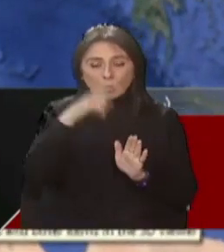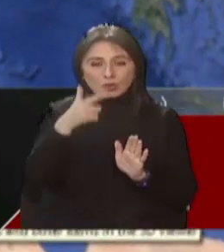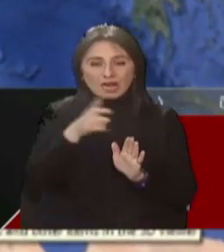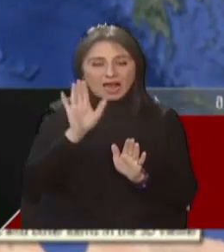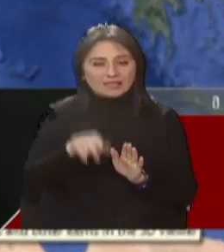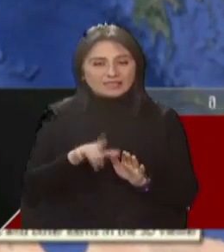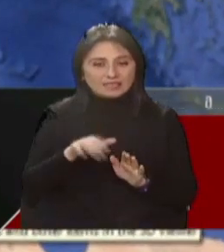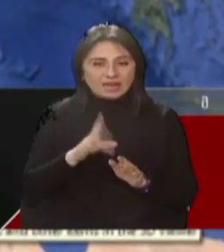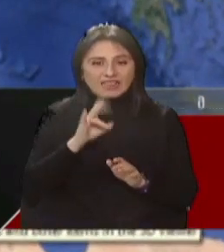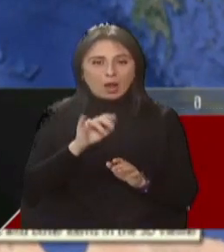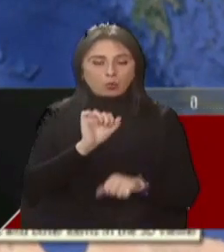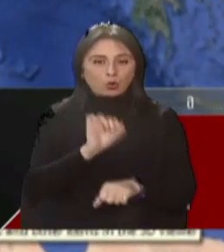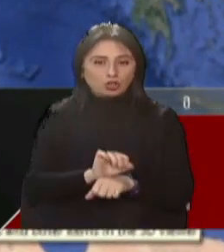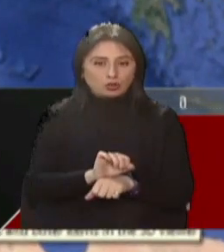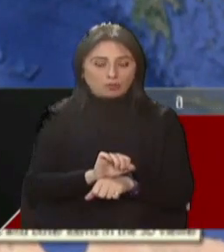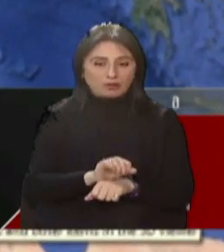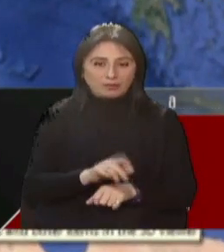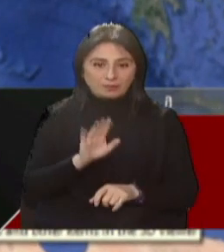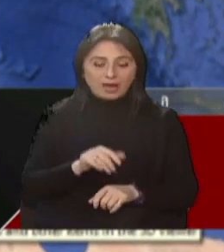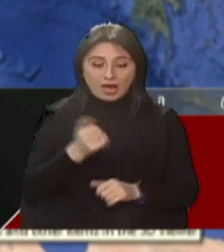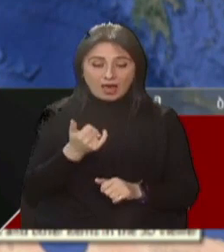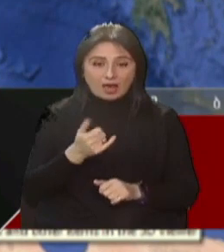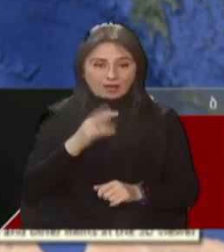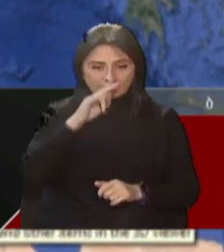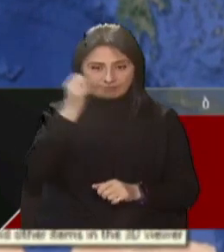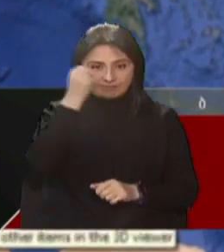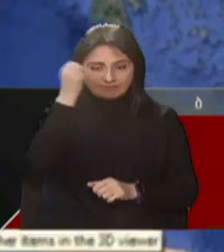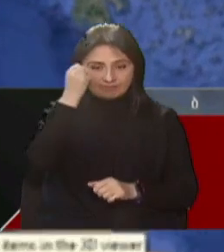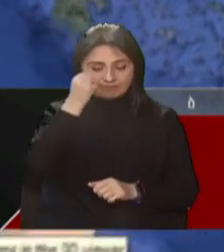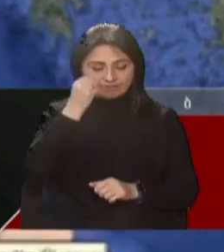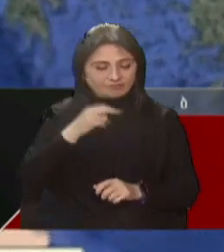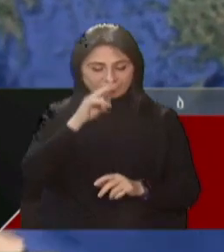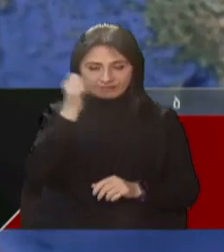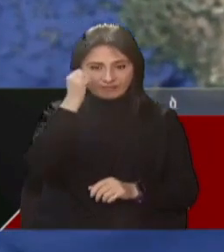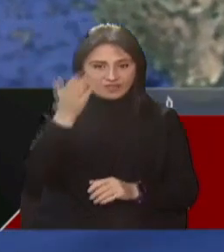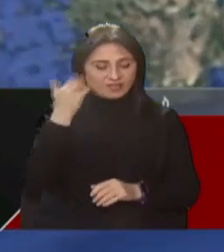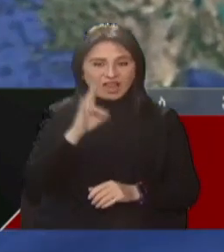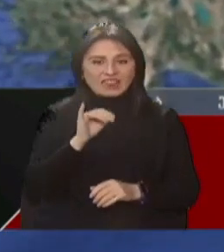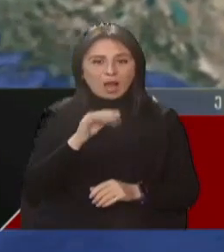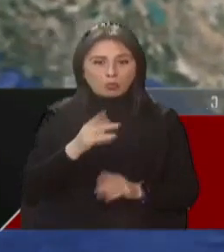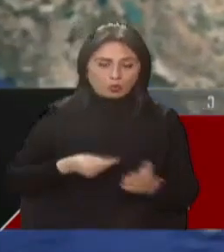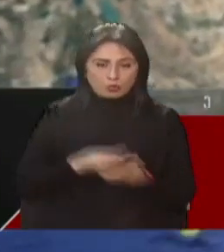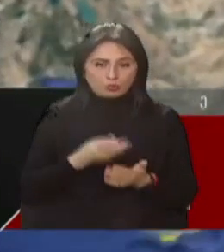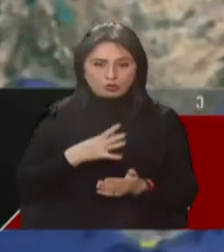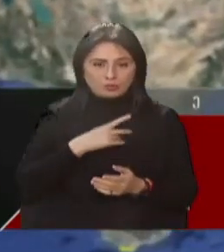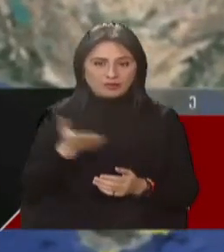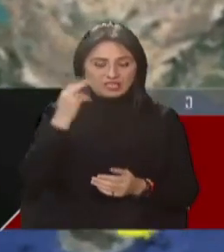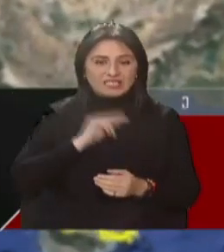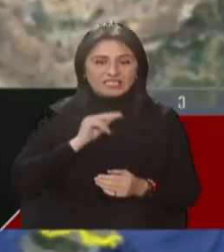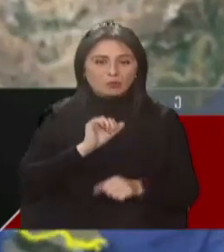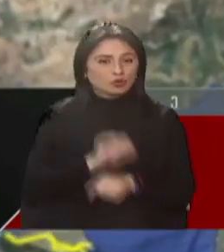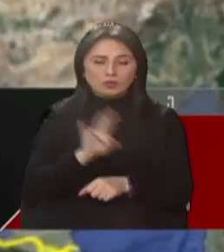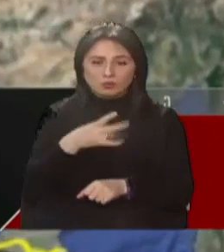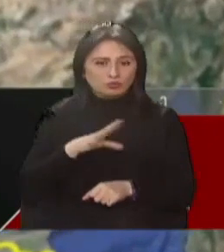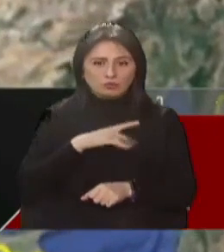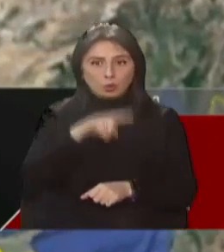და ნაბუქოს შეჩერდა. Ამ გადაწყვეტილებას ევროპა ახლა სერიოზულად ნანობს და დღის წესრიგში დგება იმ დროს დაწყებული სამუშაოების